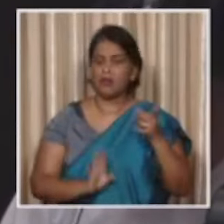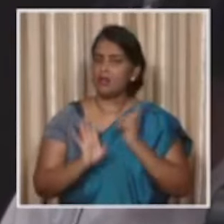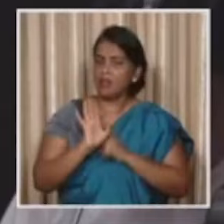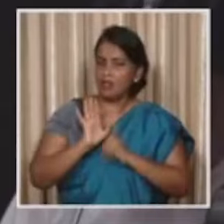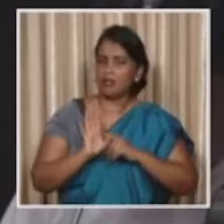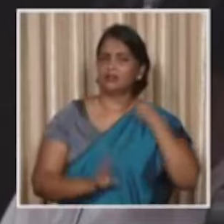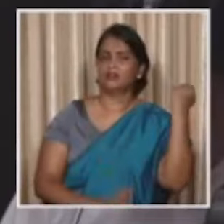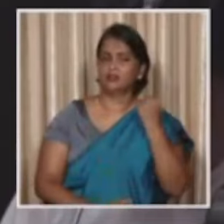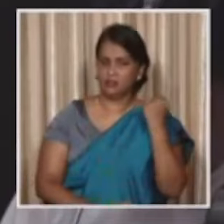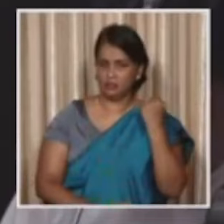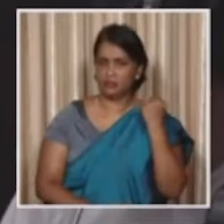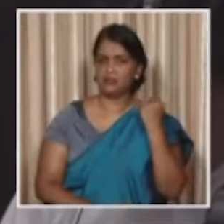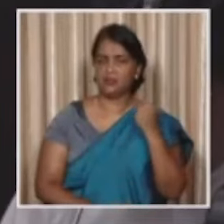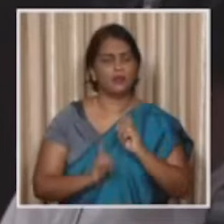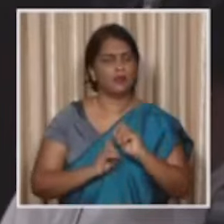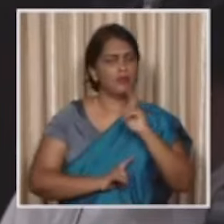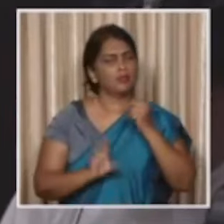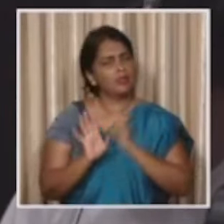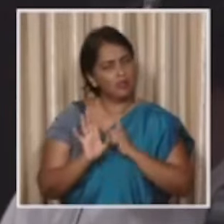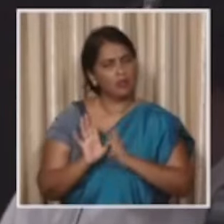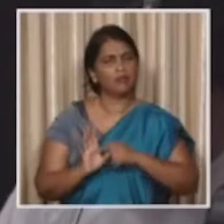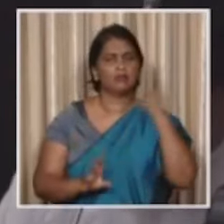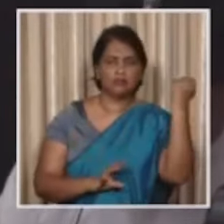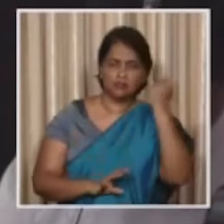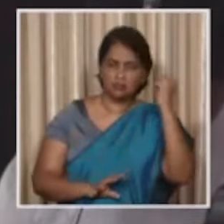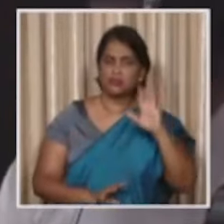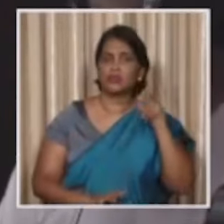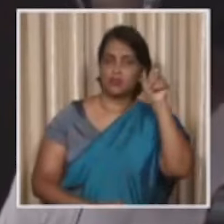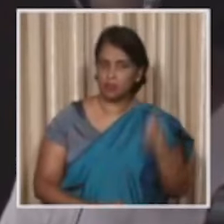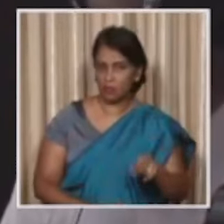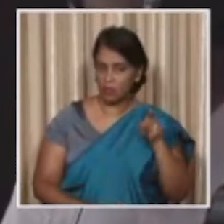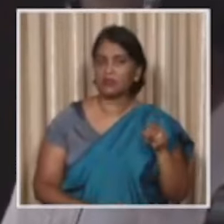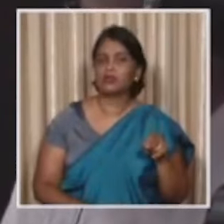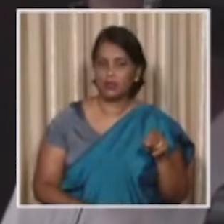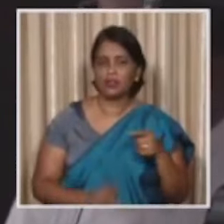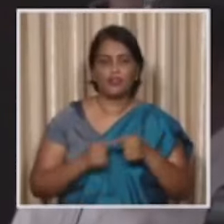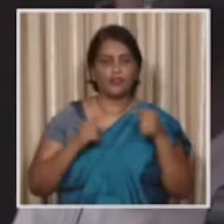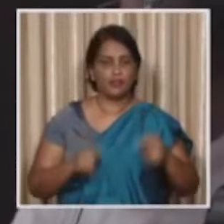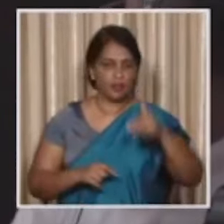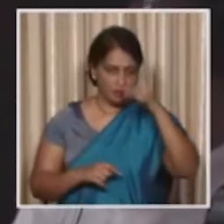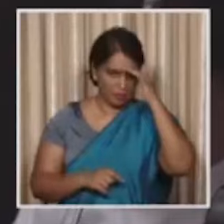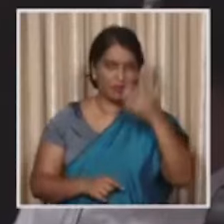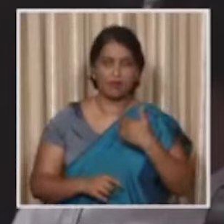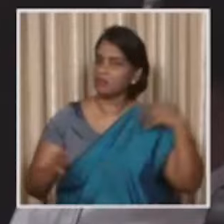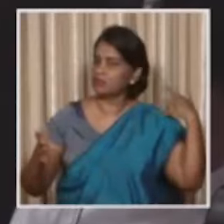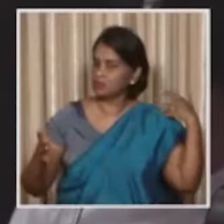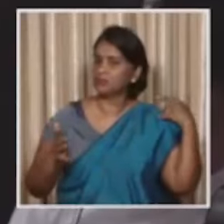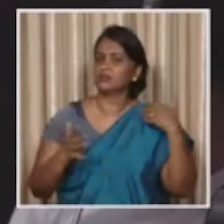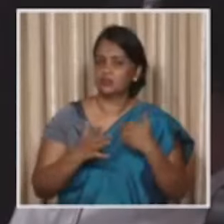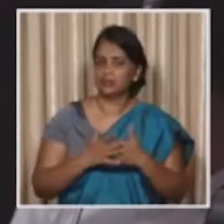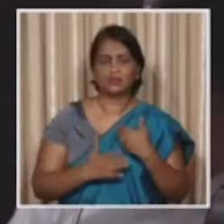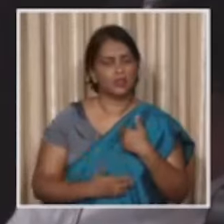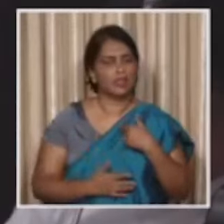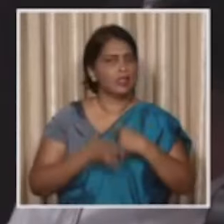හැමදාම කතාවක් කරා. මේ පාර්ලිමේන්තුවේ හැමදාම කතාවක් කරපු කෙනෙක් ඉන්නවනම් ඒ විපක්ෂ නායකතුමා. මගේ ඉතිහාසෙ මම